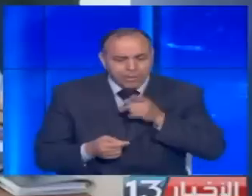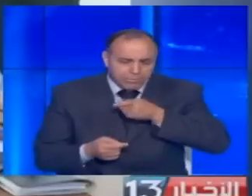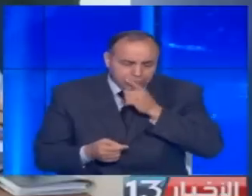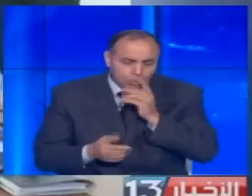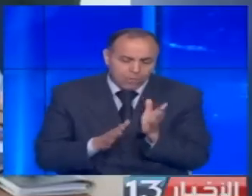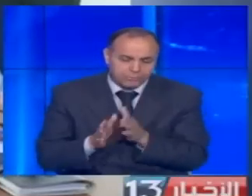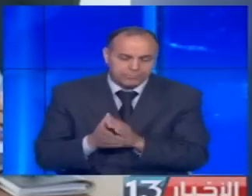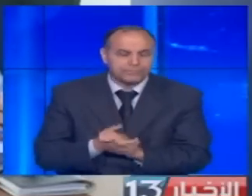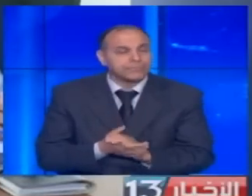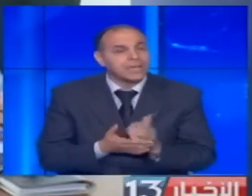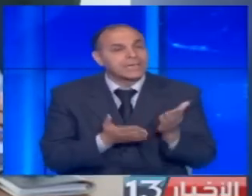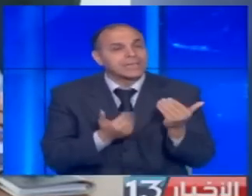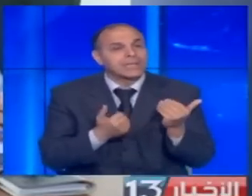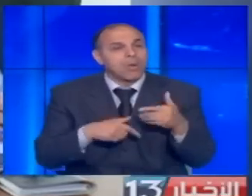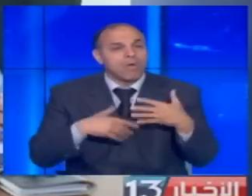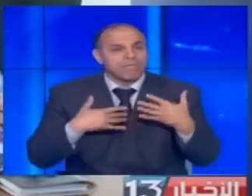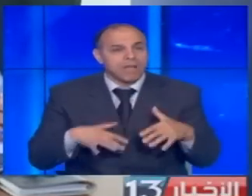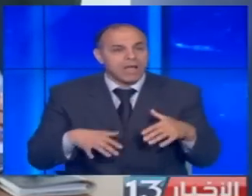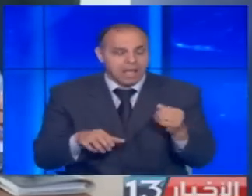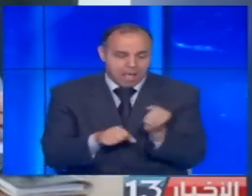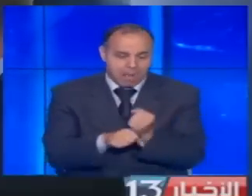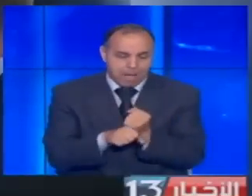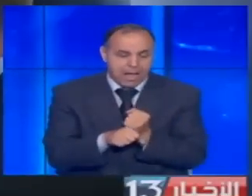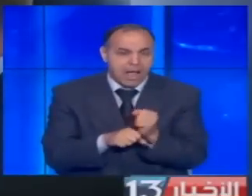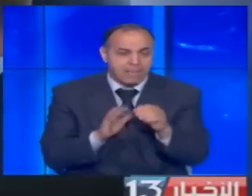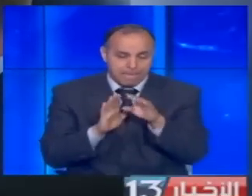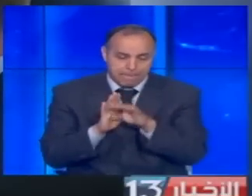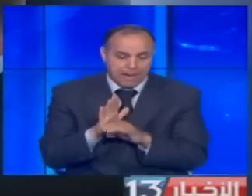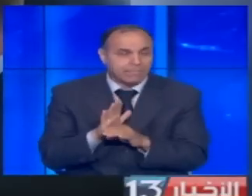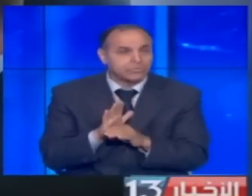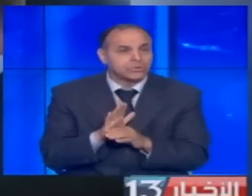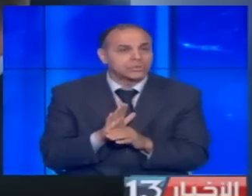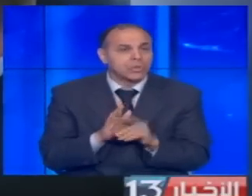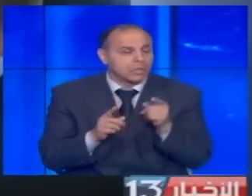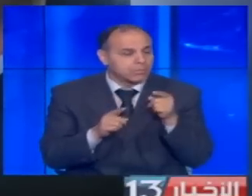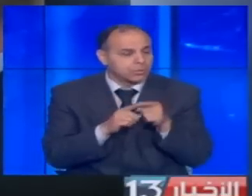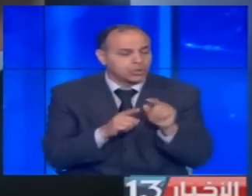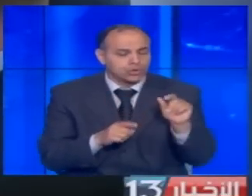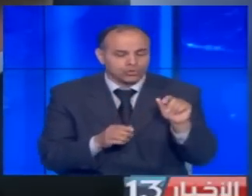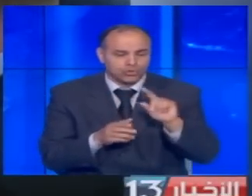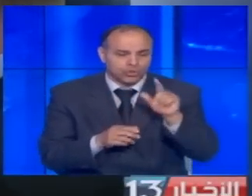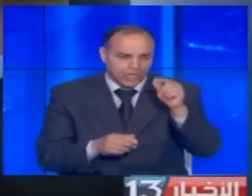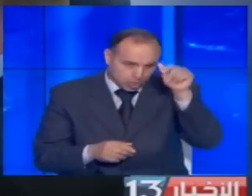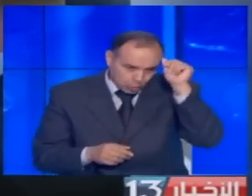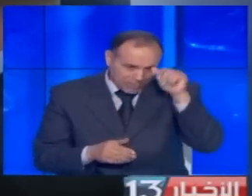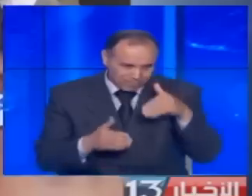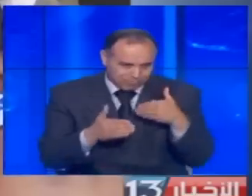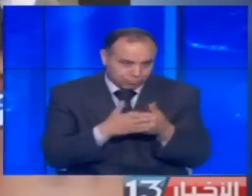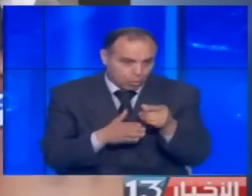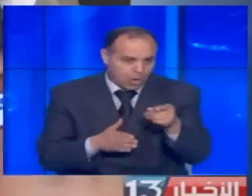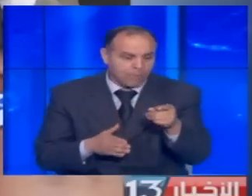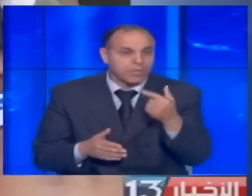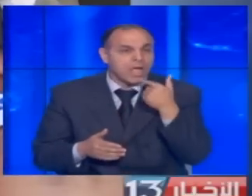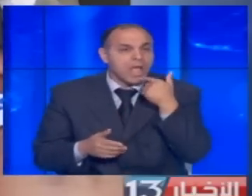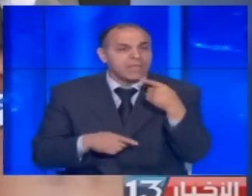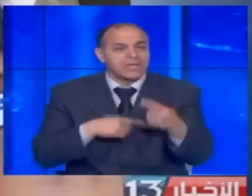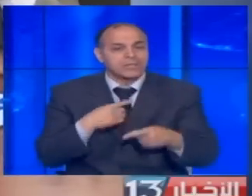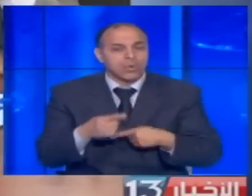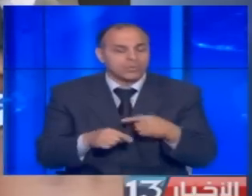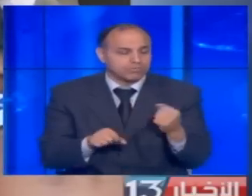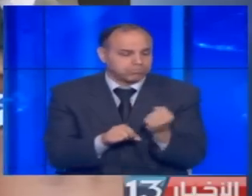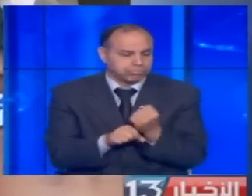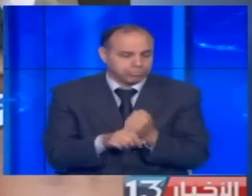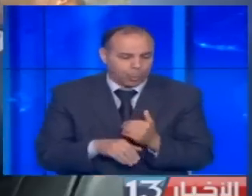وينتظر الانتهاء من العمل على هذه الاستراتيجيه المقبل على اقصى تقدير يتواصل العمل